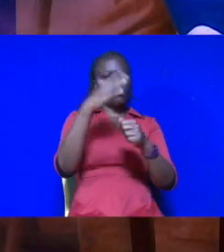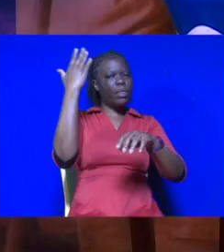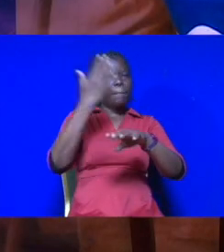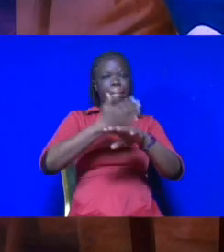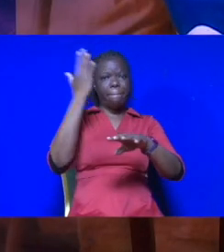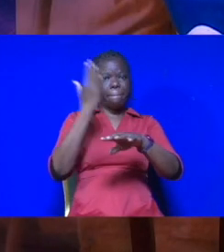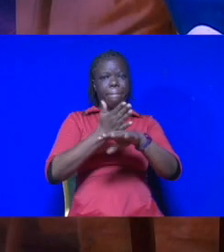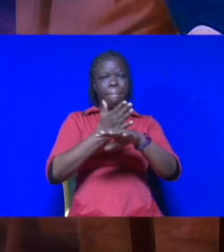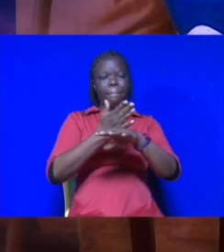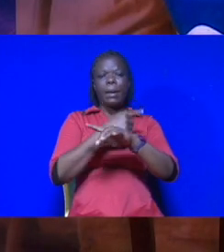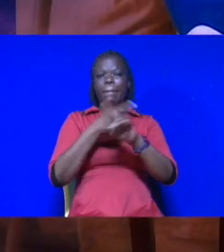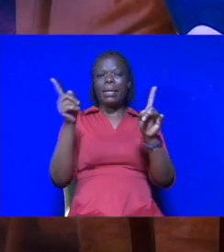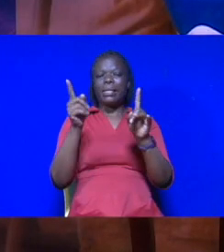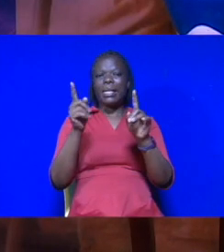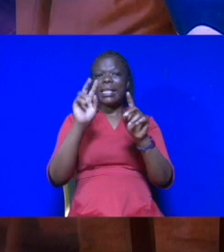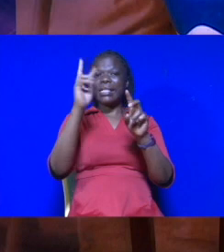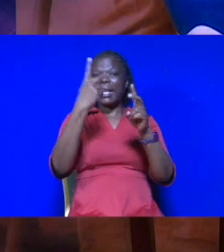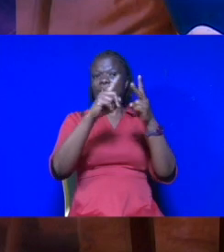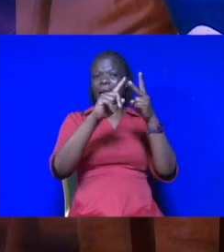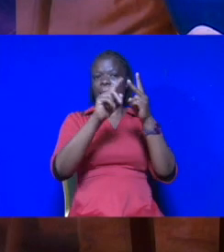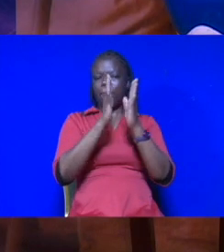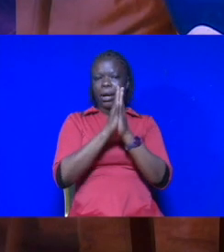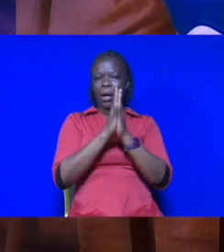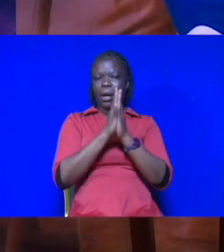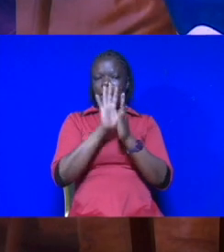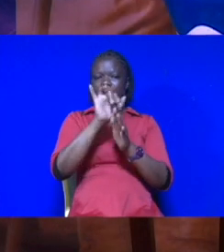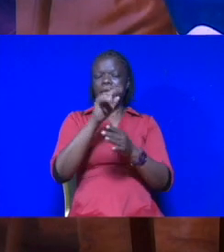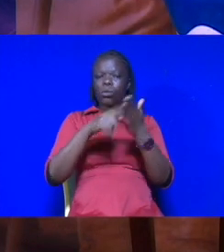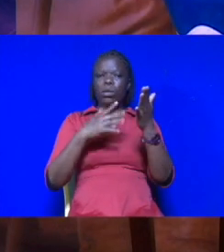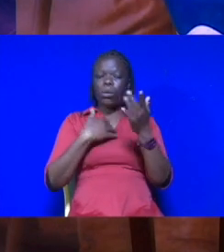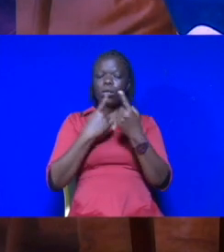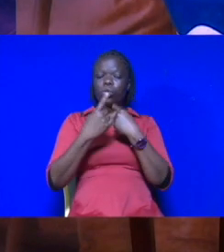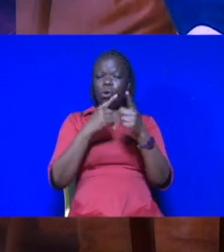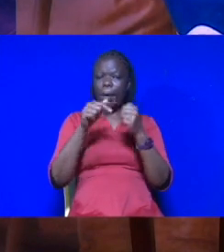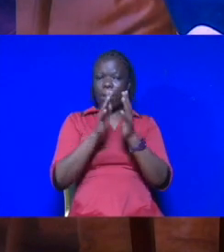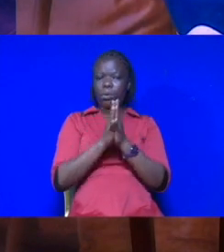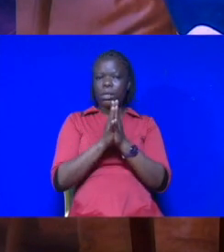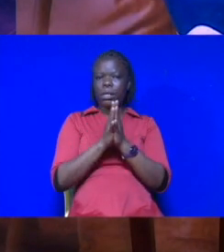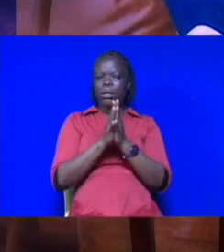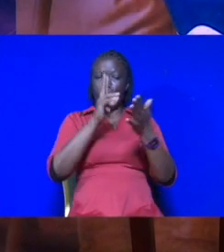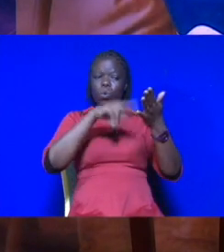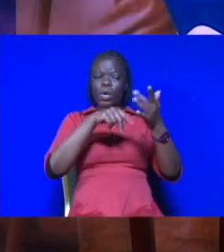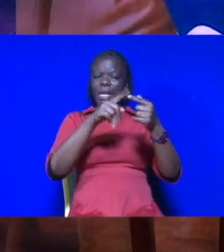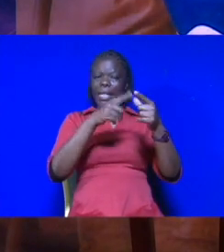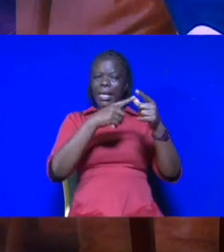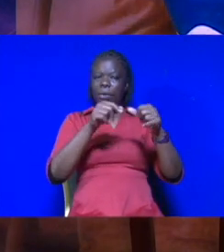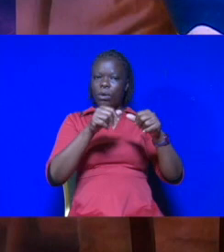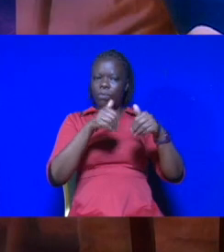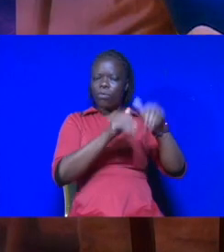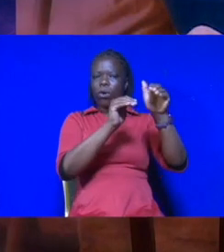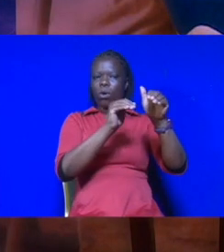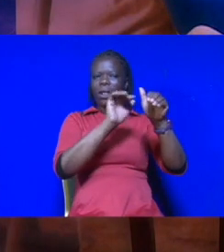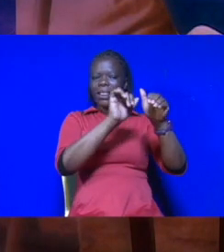Lakini ombi la pili ndilo ambalo nataka niongelee, niwasomee, kisha tulifuatilie.